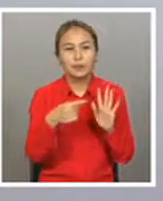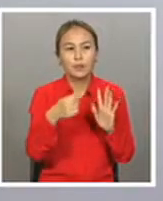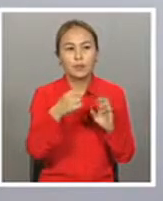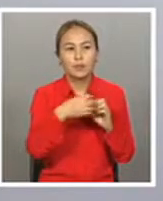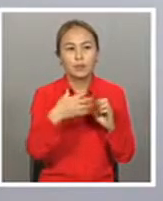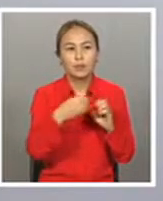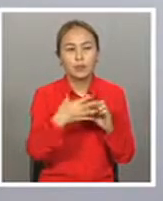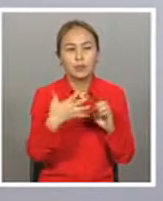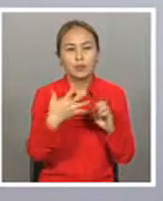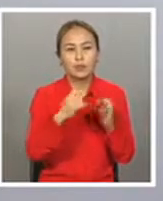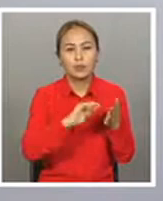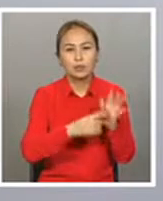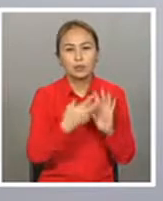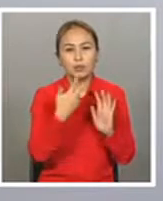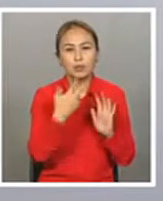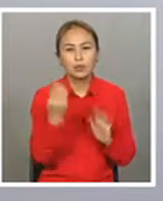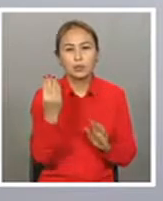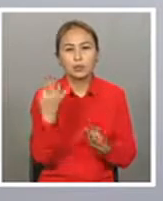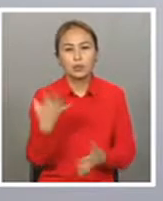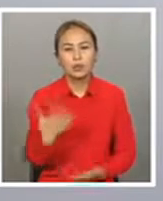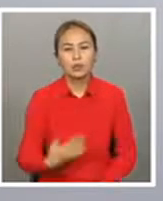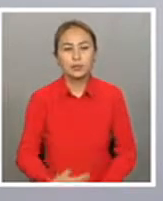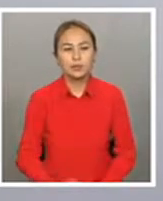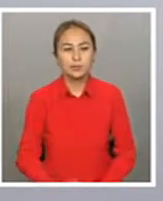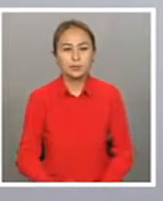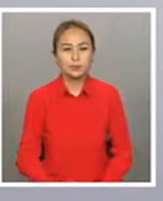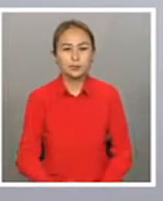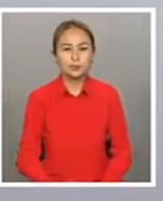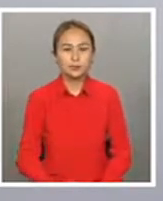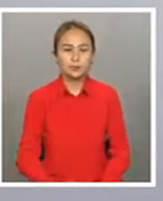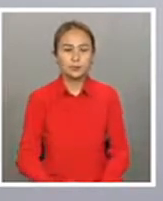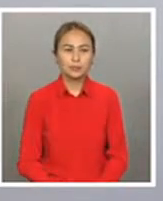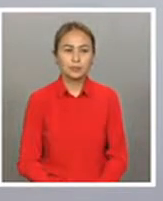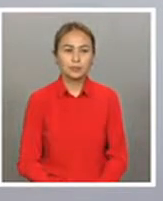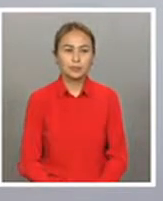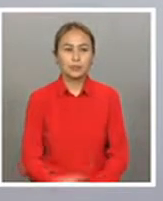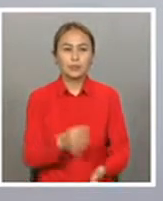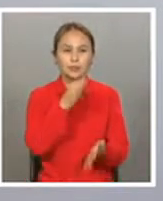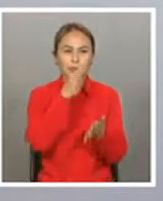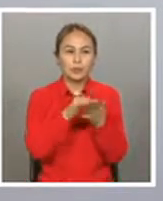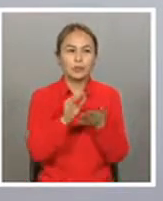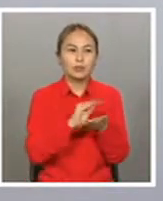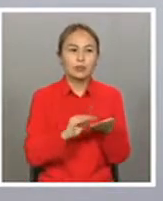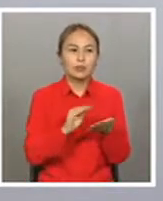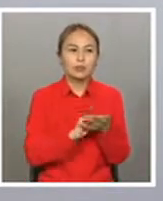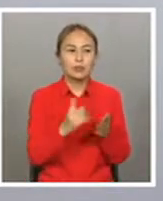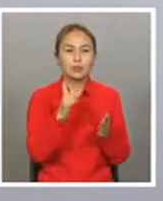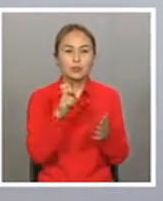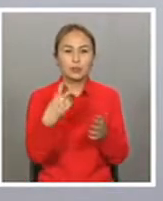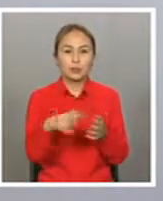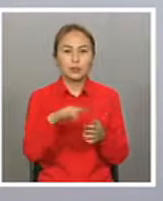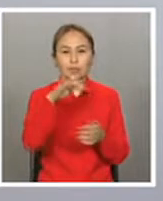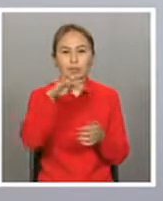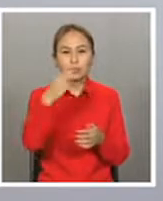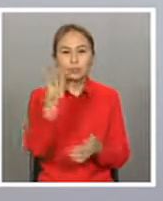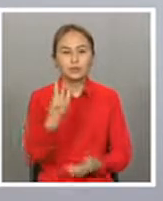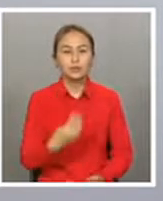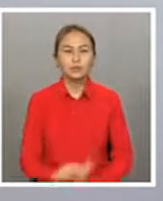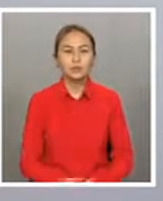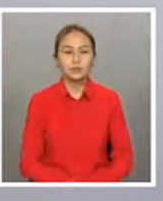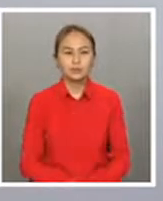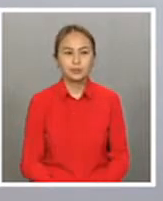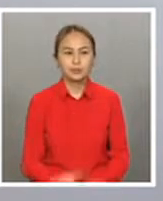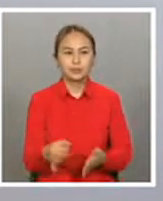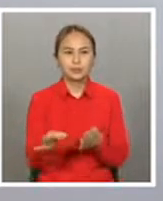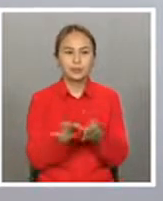Азайту 3 пен 15-дің көбейтінісі 45. Жауабын жазайық. 120-дан 43.